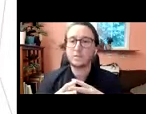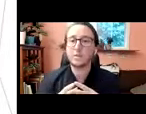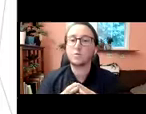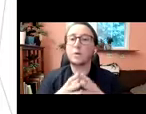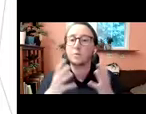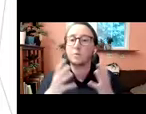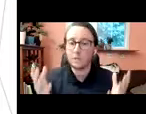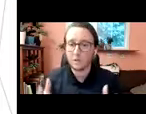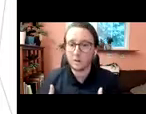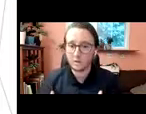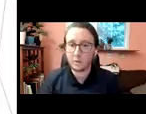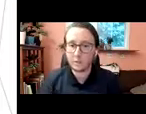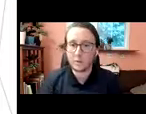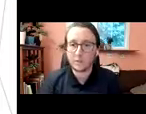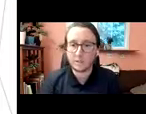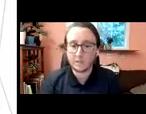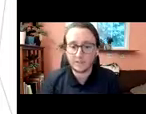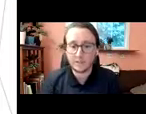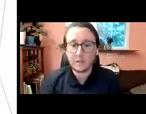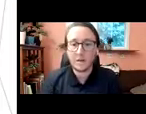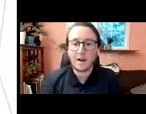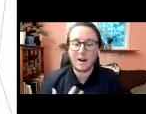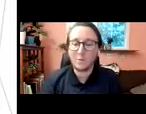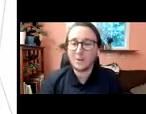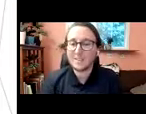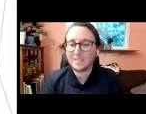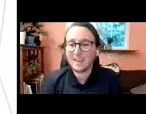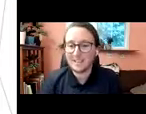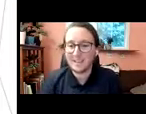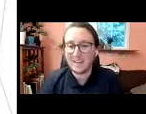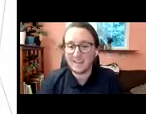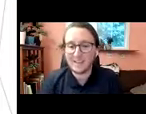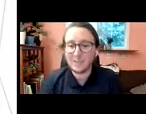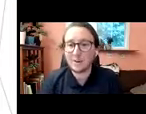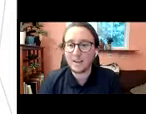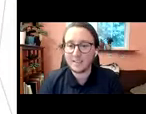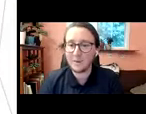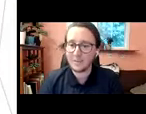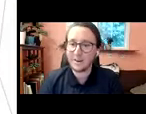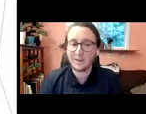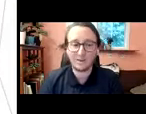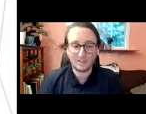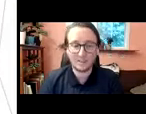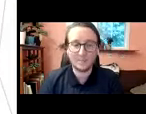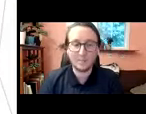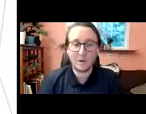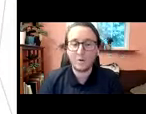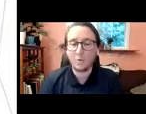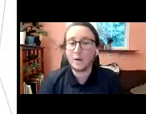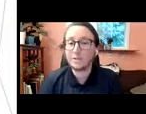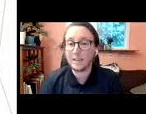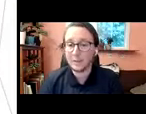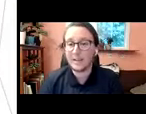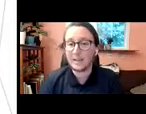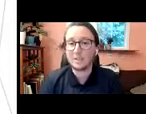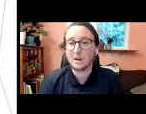principal ou l'analogie principale ou métaphore principale des participants qui ont utilisé par rapport à leur